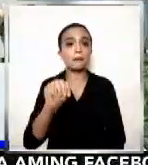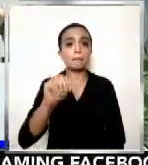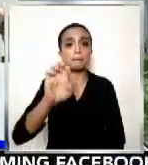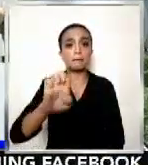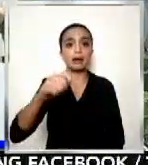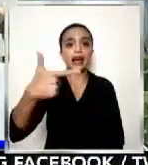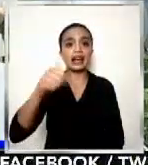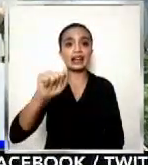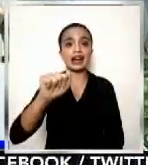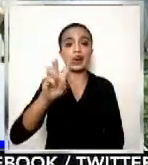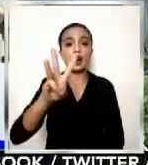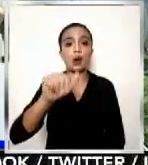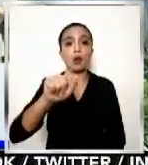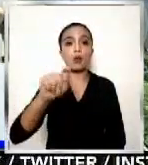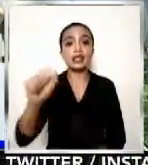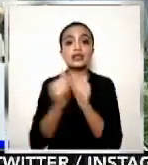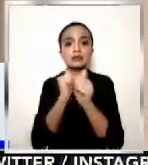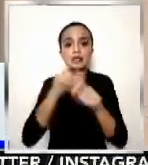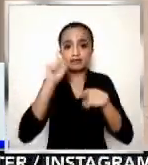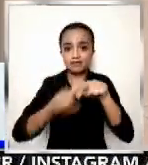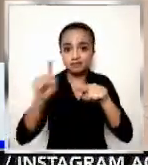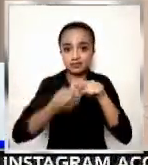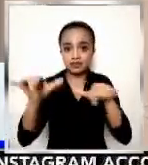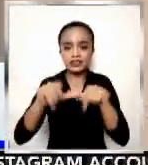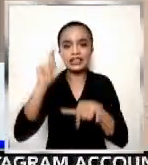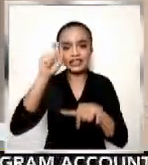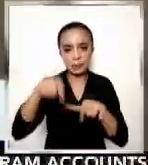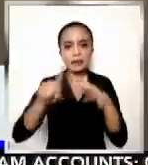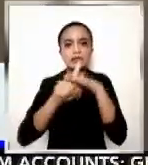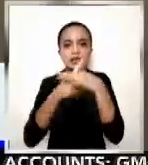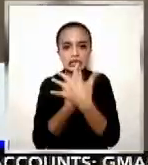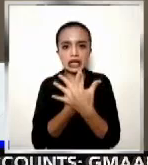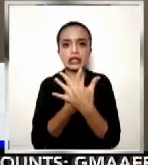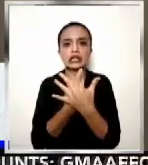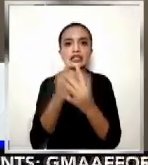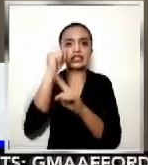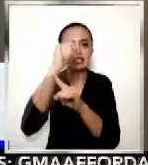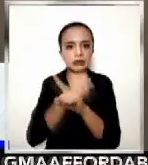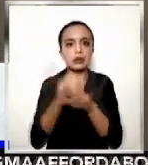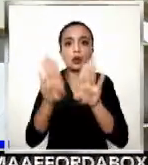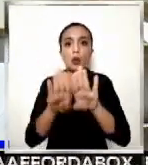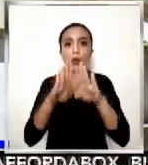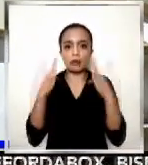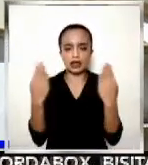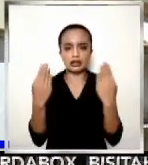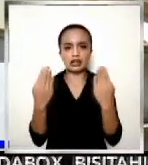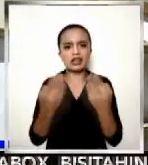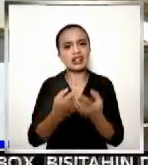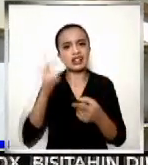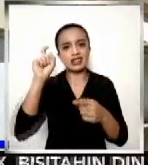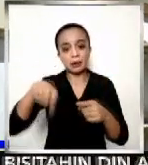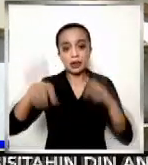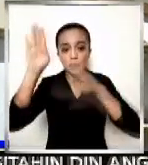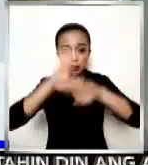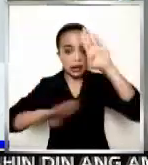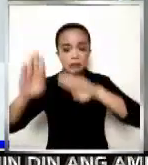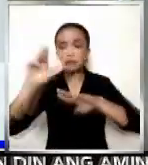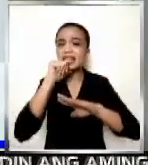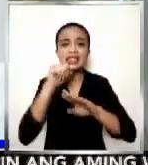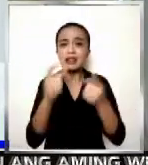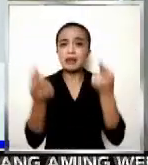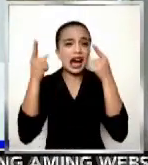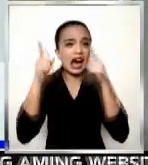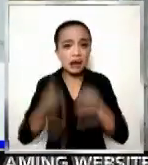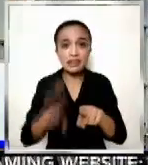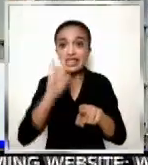na dapat sa Setyembre pa magbubukas. Sabi tuloy ng DOE, naiwasan sana ang problemang ito kung sumunod ang NGCP sa